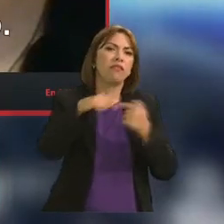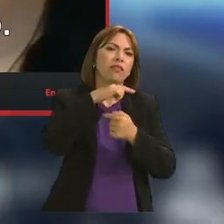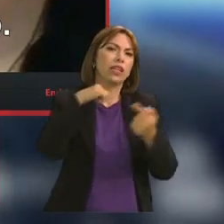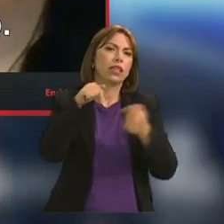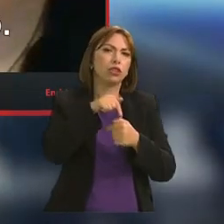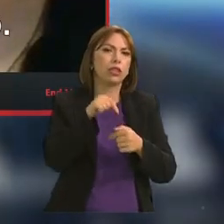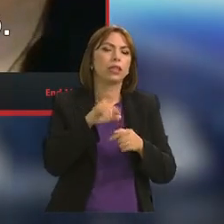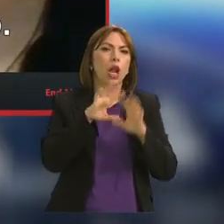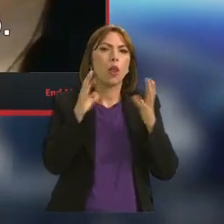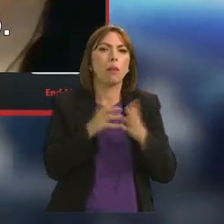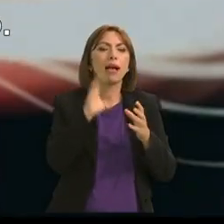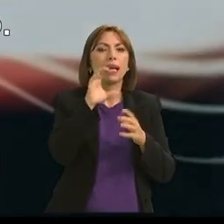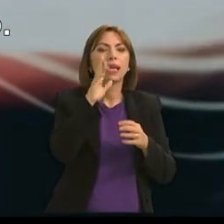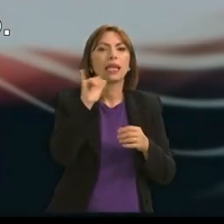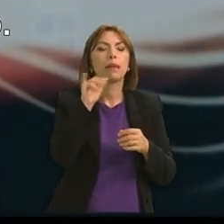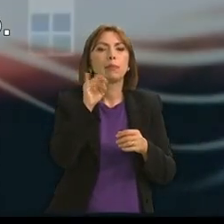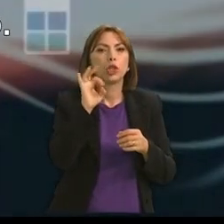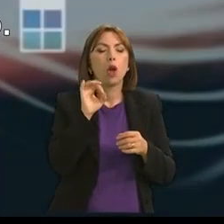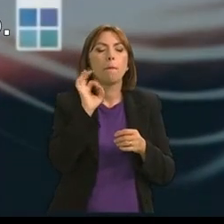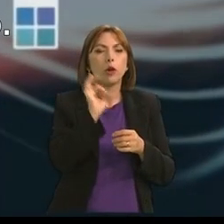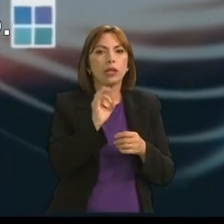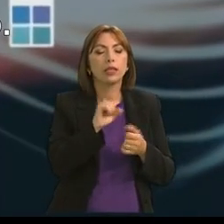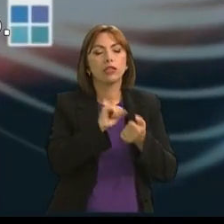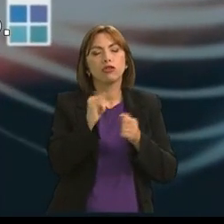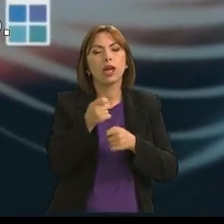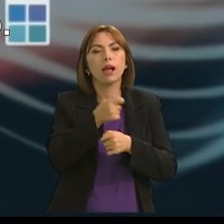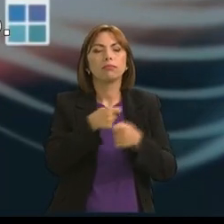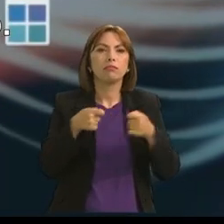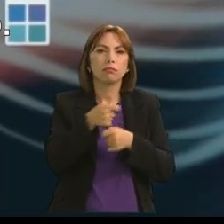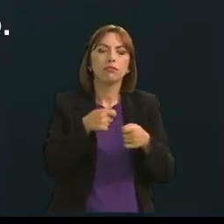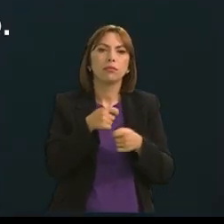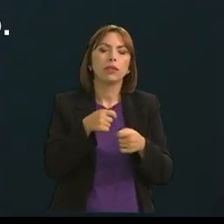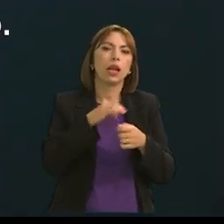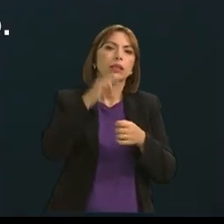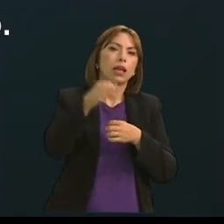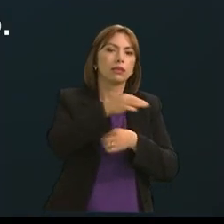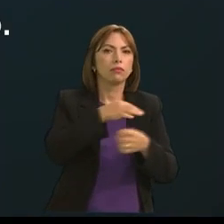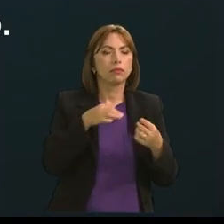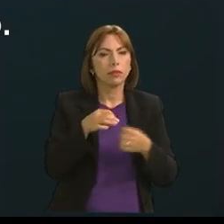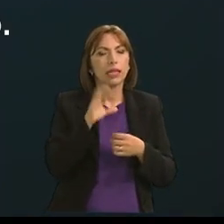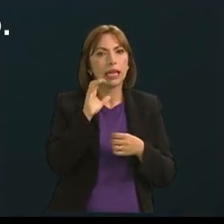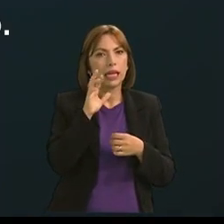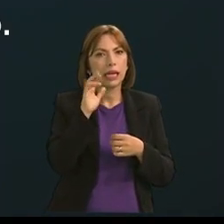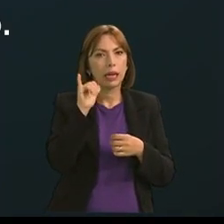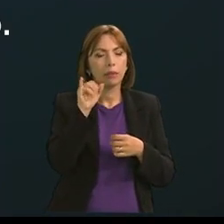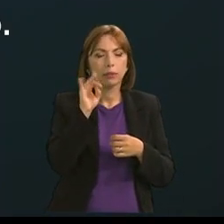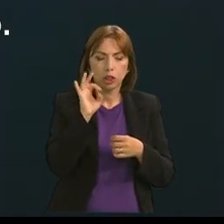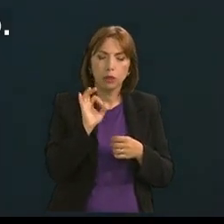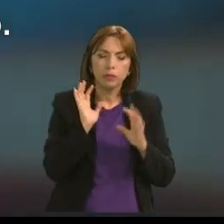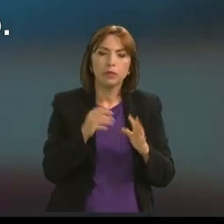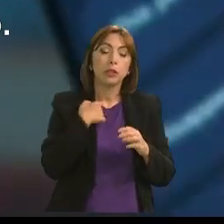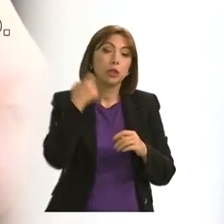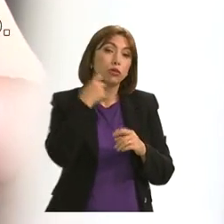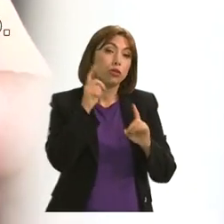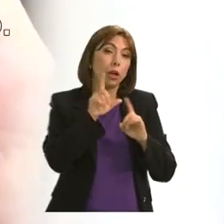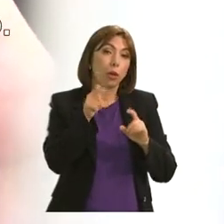lume a criptomonedelor și a tranzacțiilor cripto. Nu știu dacă